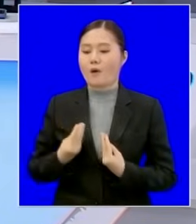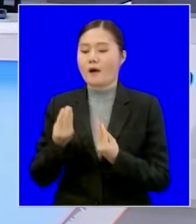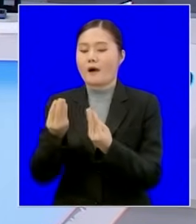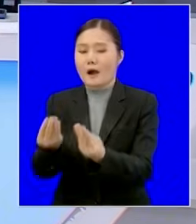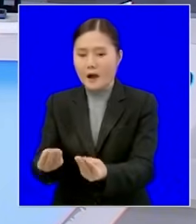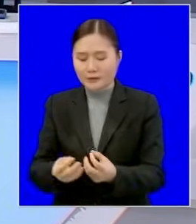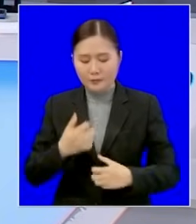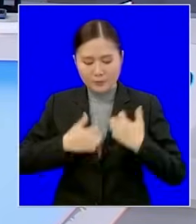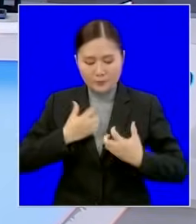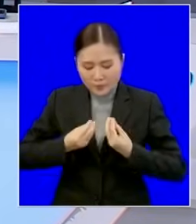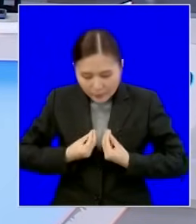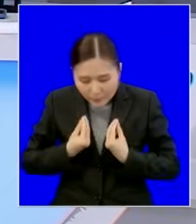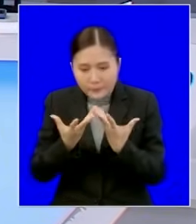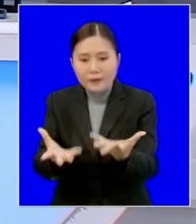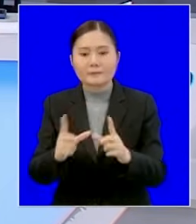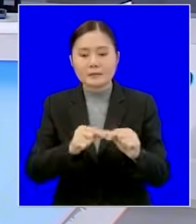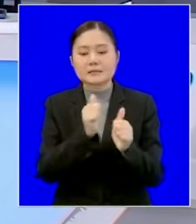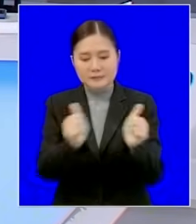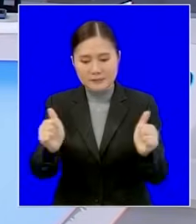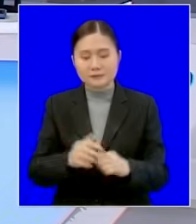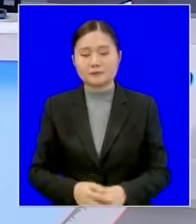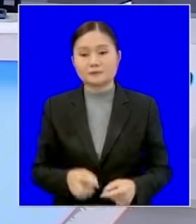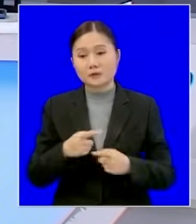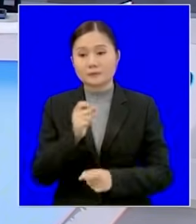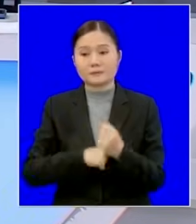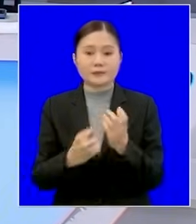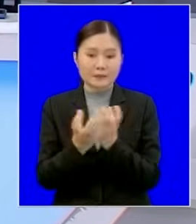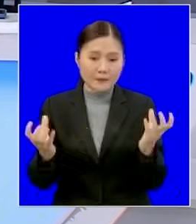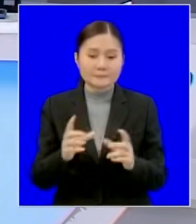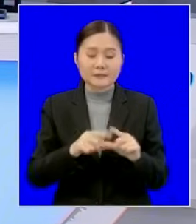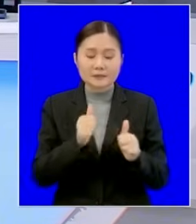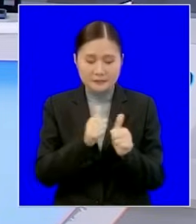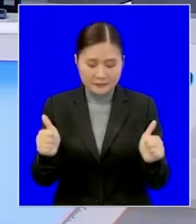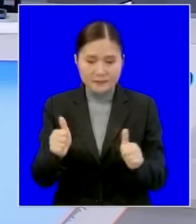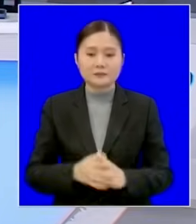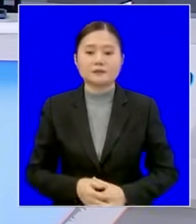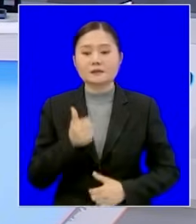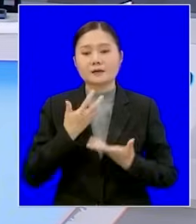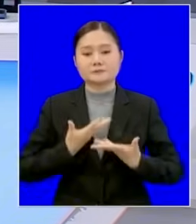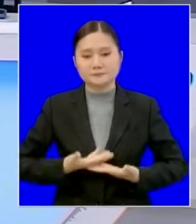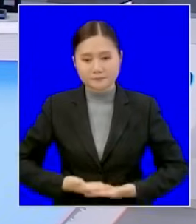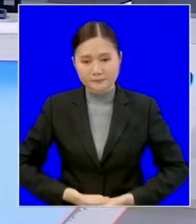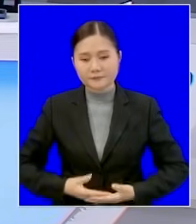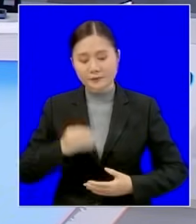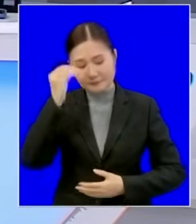ปเราแผ่เมตตาไปก็เป็นสิ่งที่ดีที่สุดนะแต่การไปปฏิบัติธรรมเป็นสิ่งดีและได้สมาธิได้ปัญญาม